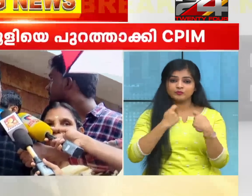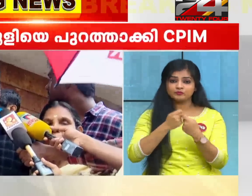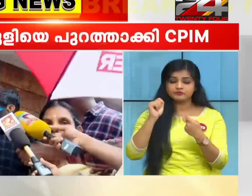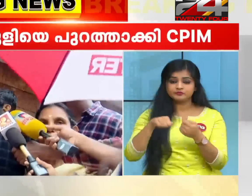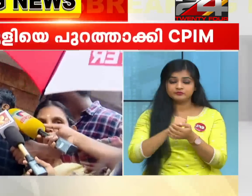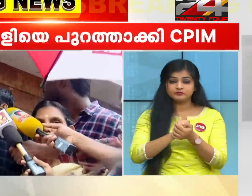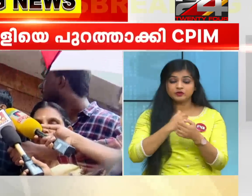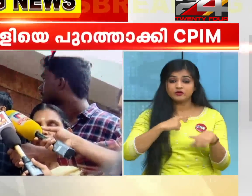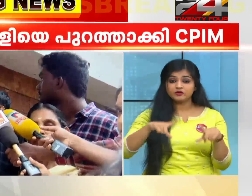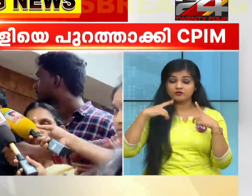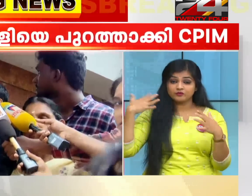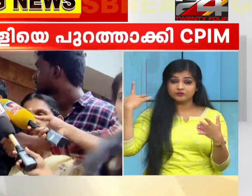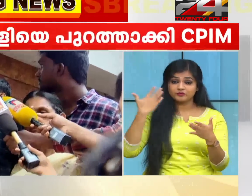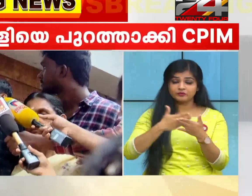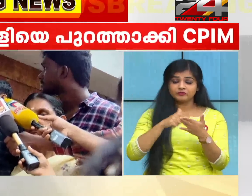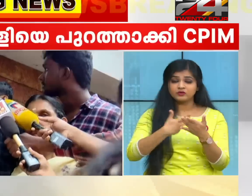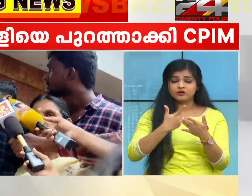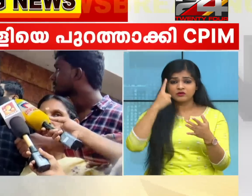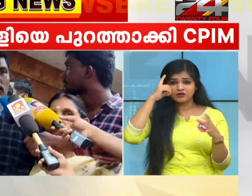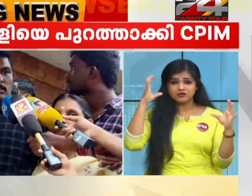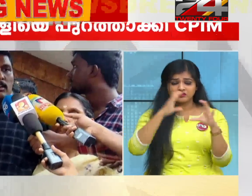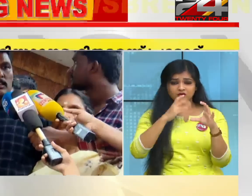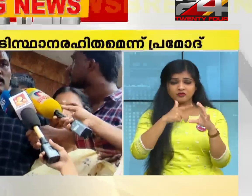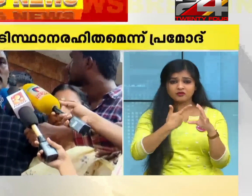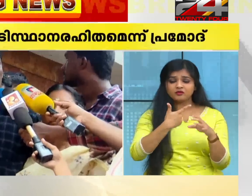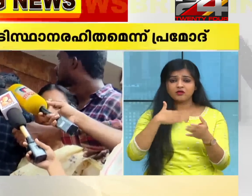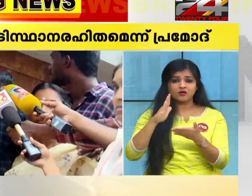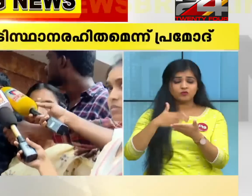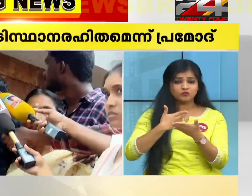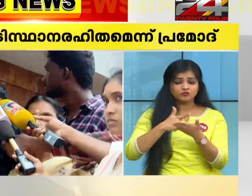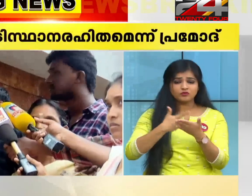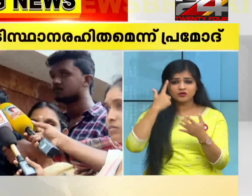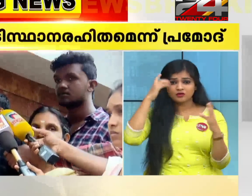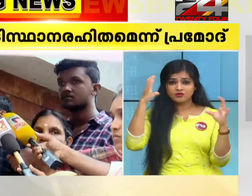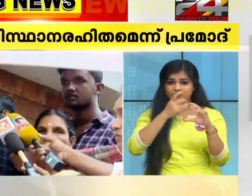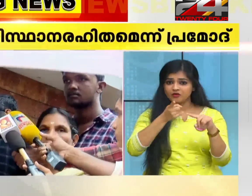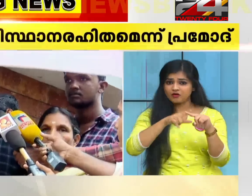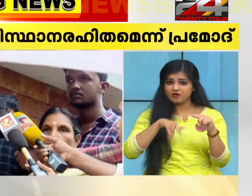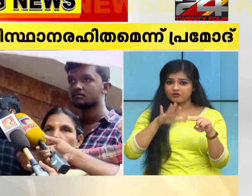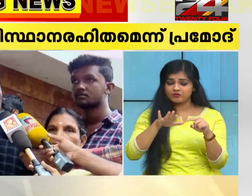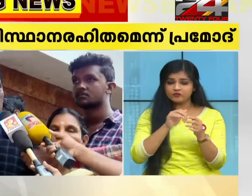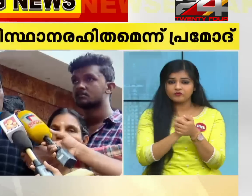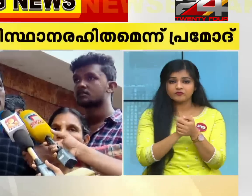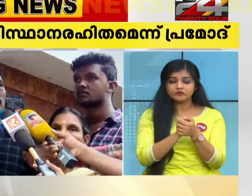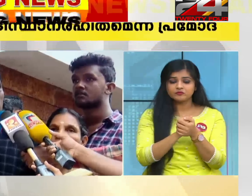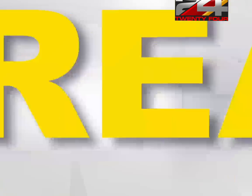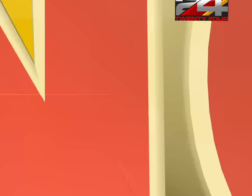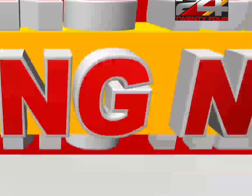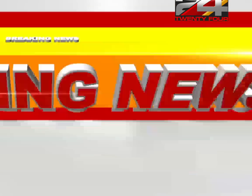ജീവിതത്തിനകത്ത് തെറ്റിദ്ധരിക്കപ്പെട്ടു പോയോ എന്നുള്ളത്, തെറ്റിദ്ധരിക്കപ്പെട്ടു പോയോ എന്ന്